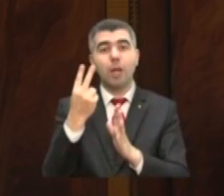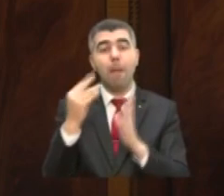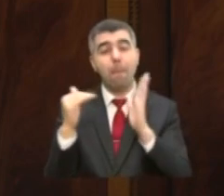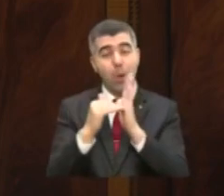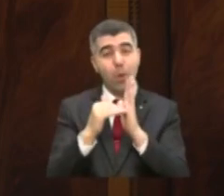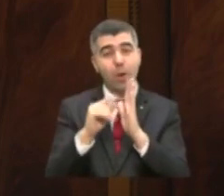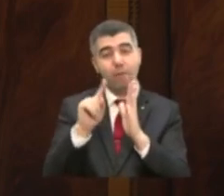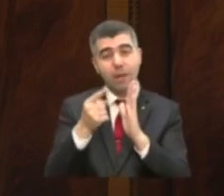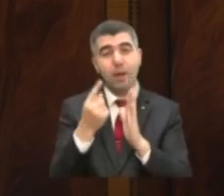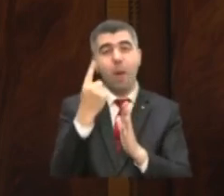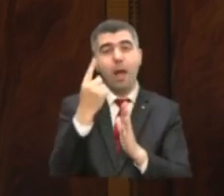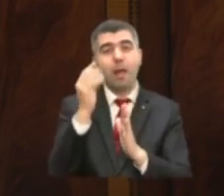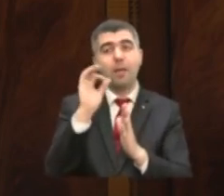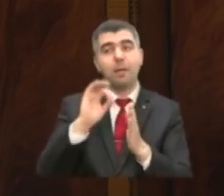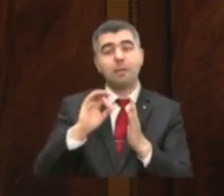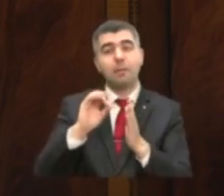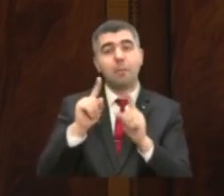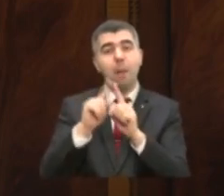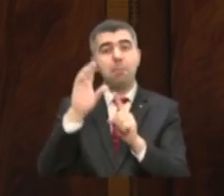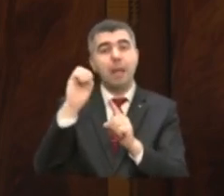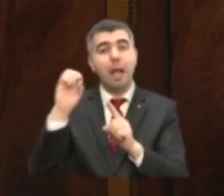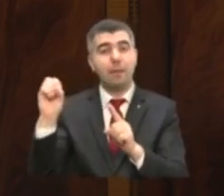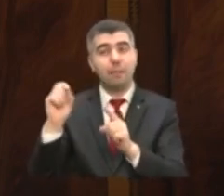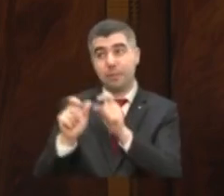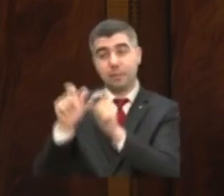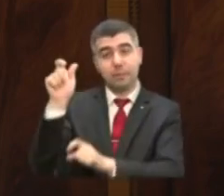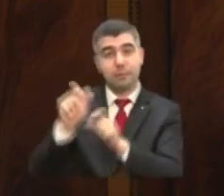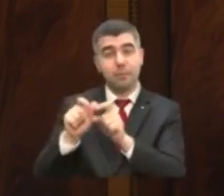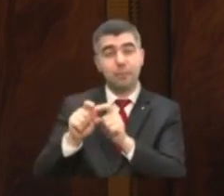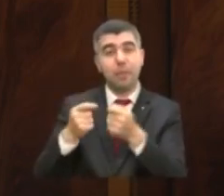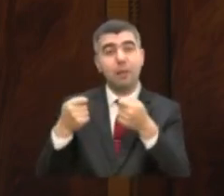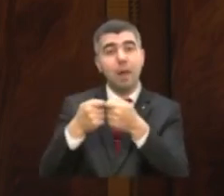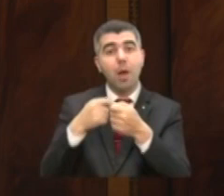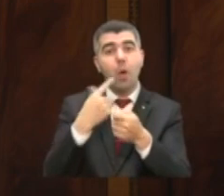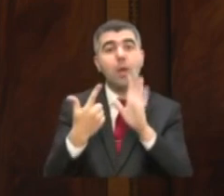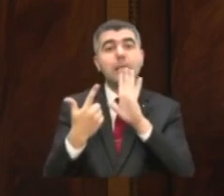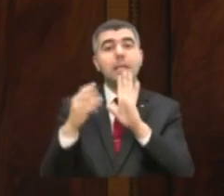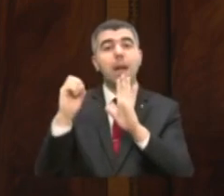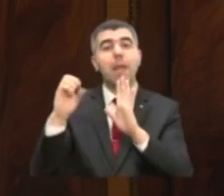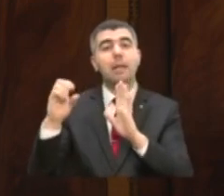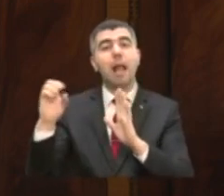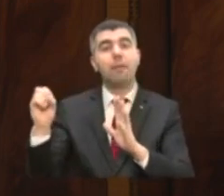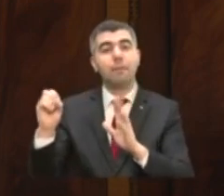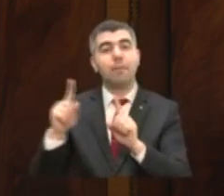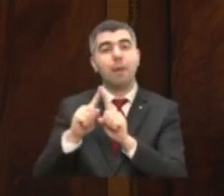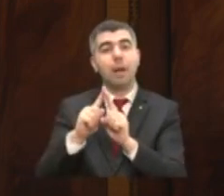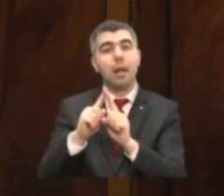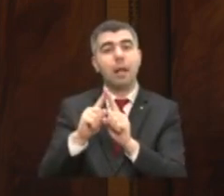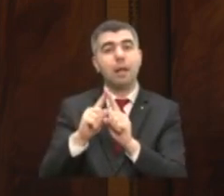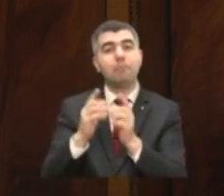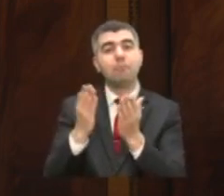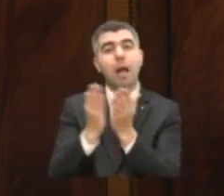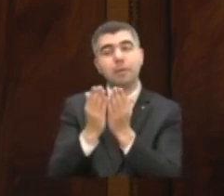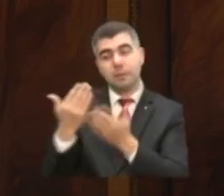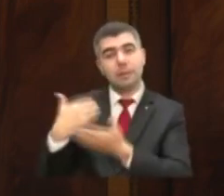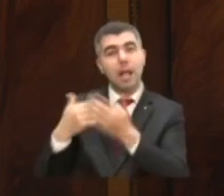2.1 مليون مستفيد خلال الموسم الدراسي، مقابل 700,000 فقط خلال الموسم الدراسي السابق،